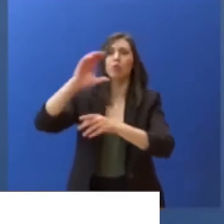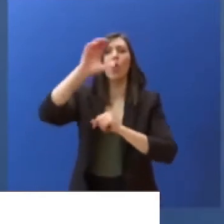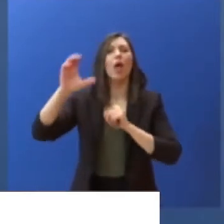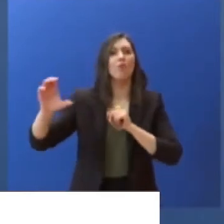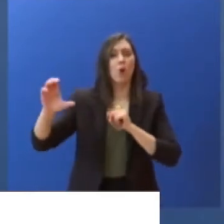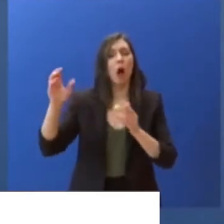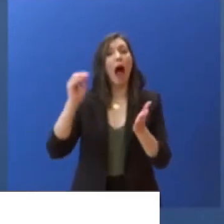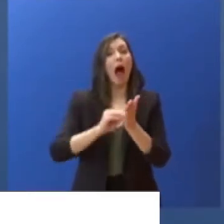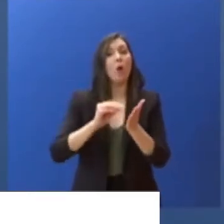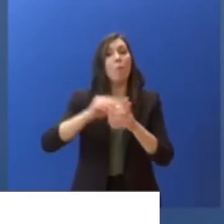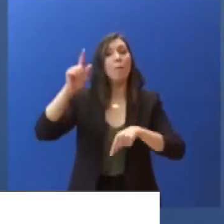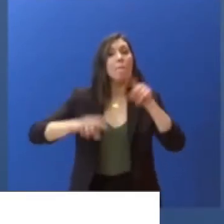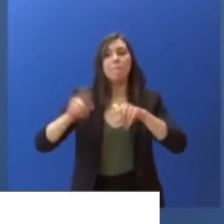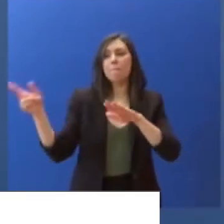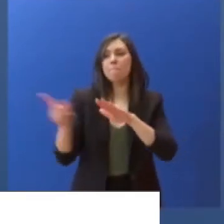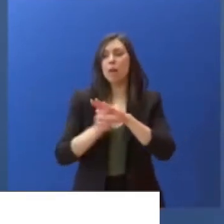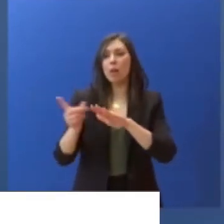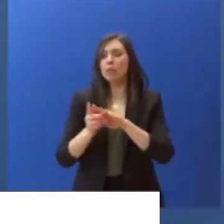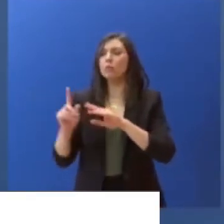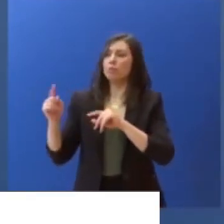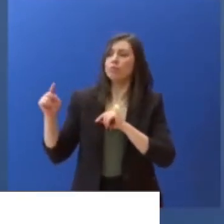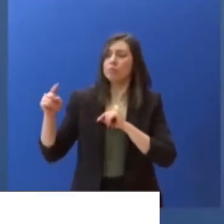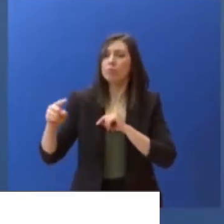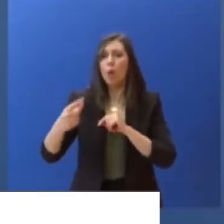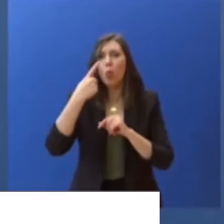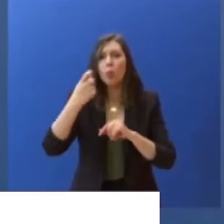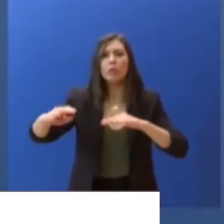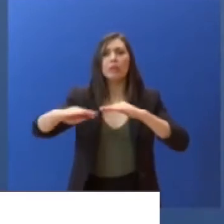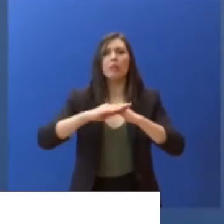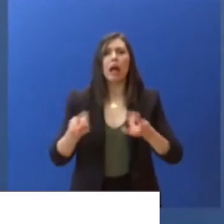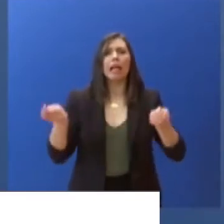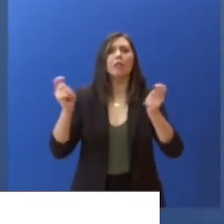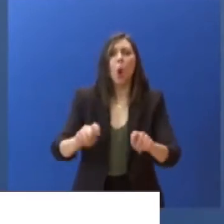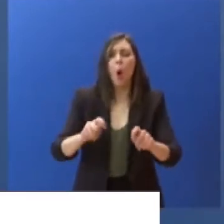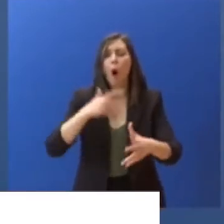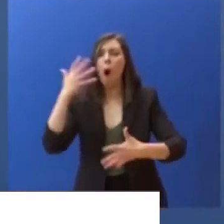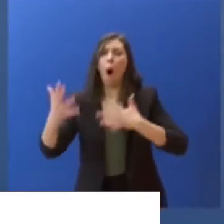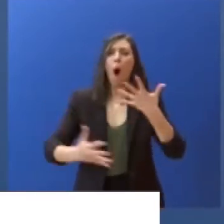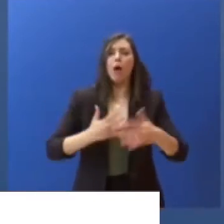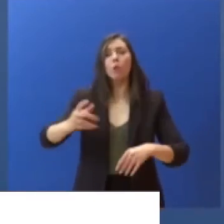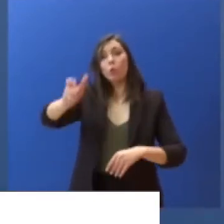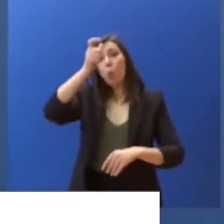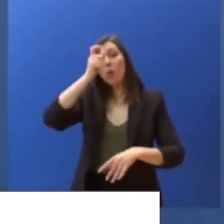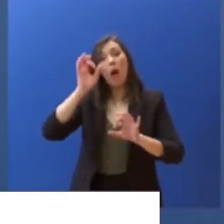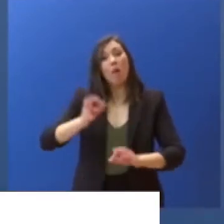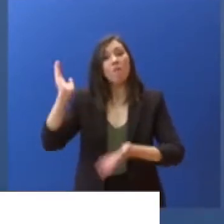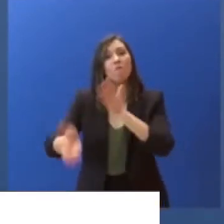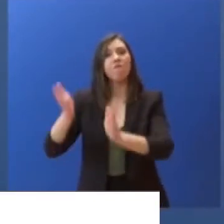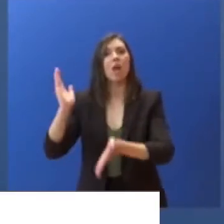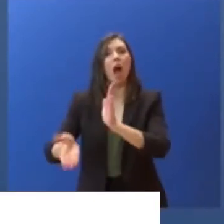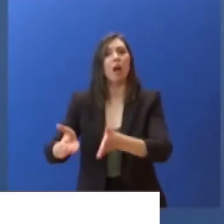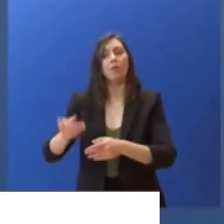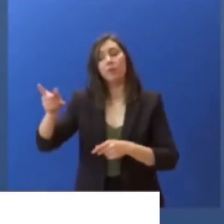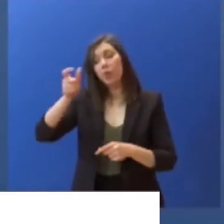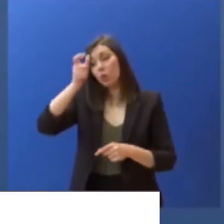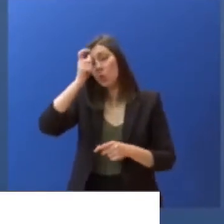περάσουν τα σύνορα και επέστρεφαν στην τουρκική ενδοχώρα. Η απόπειρα της Τουρκίας να εκβιάσει την Ελλάδα και την Ευρωπαϊκή Ένωση, χρησιμοποιώντας